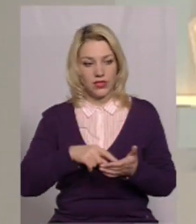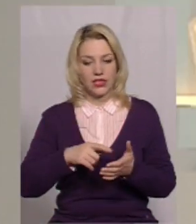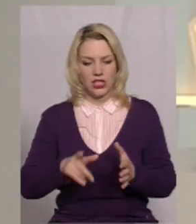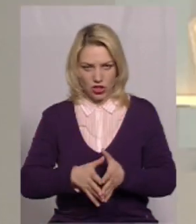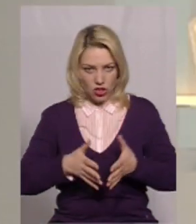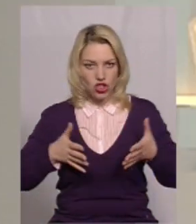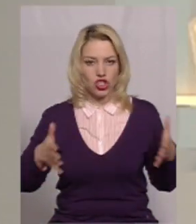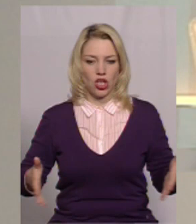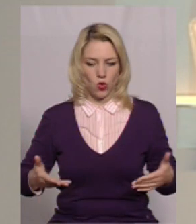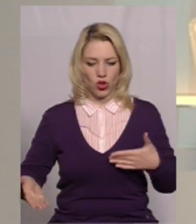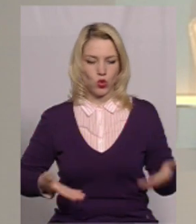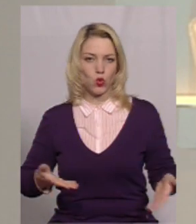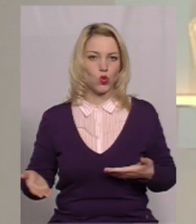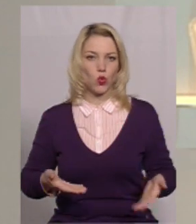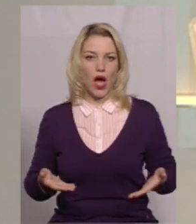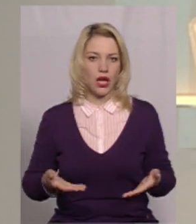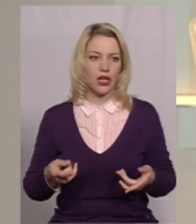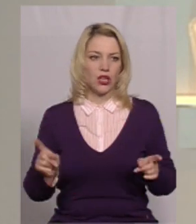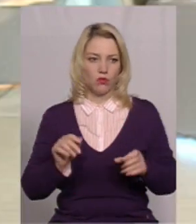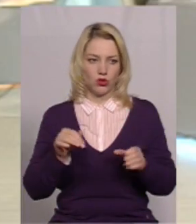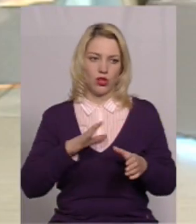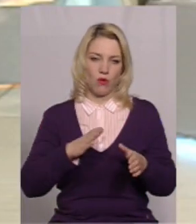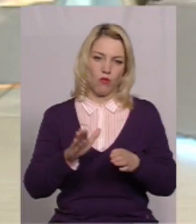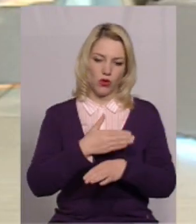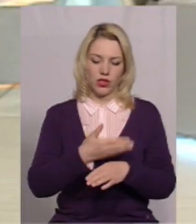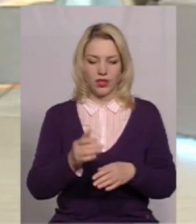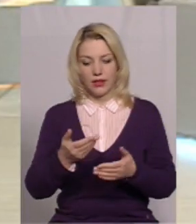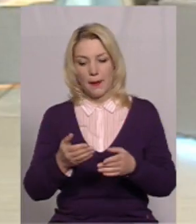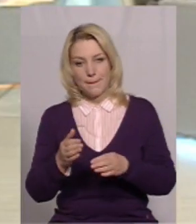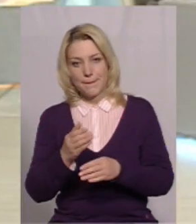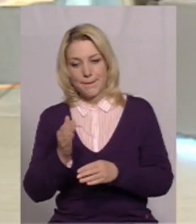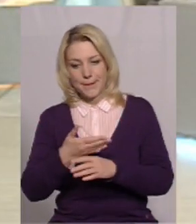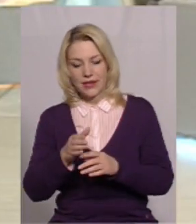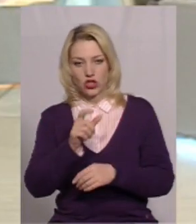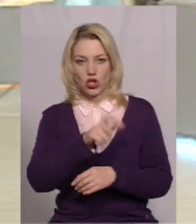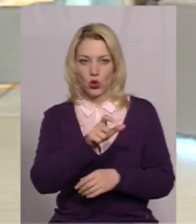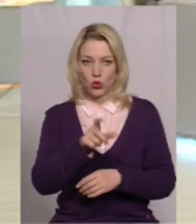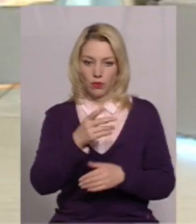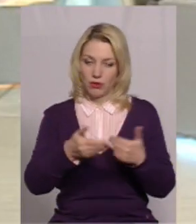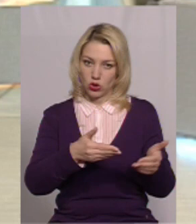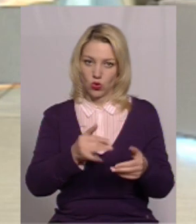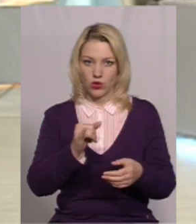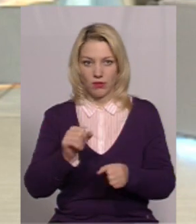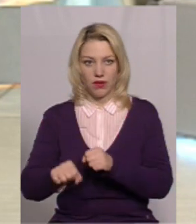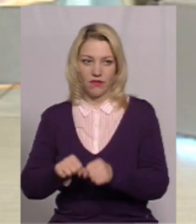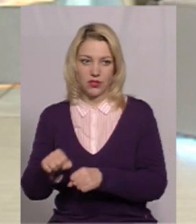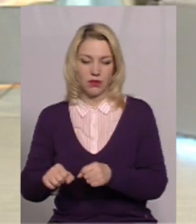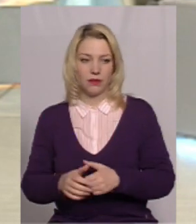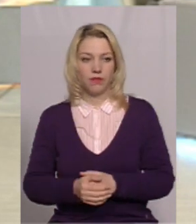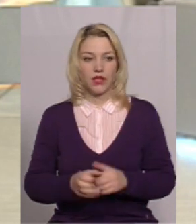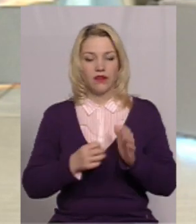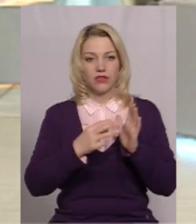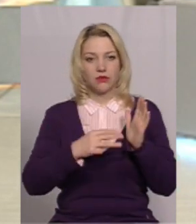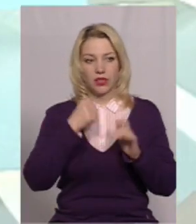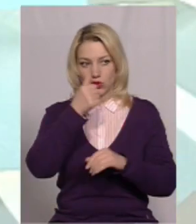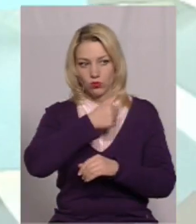широкі тротуари, і чи є можливість якось їх поділити між пішоходами і велосипедистами? Ну, разом з ДБНом